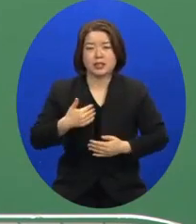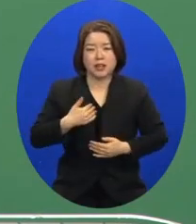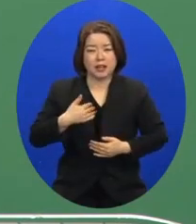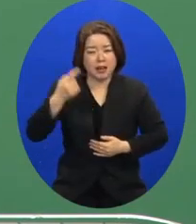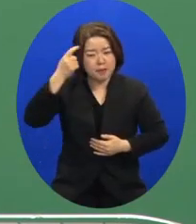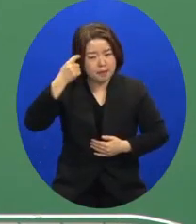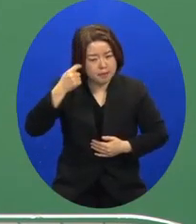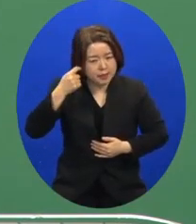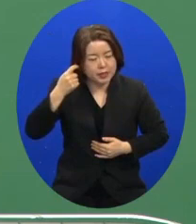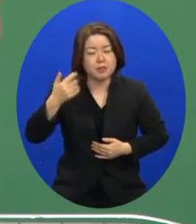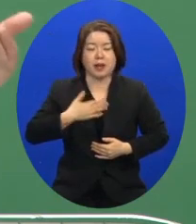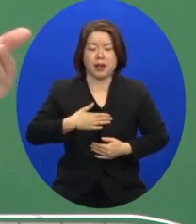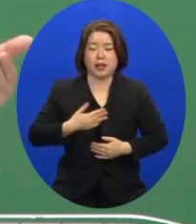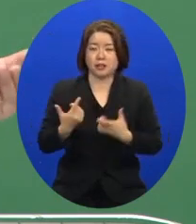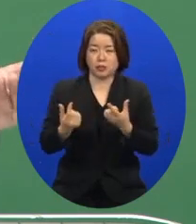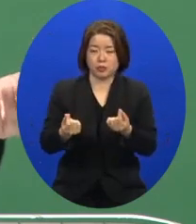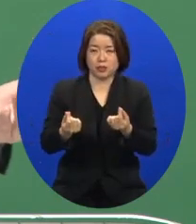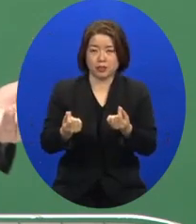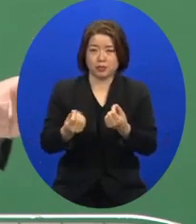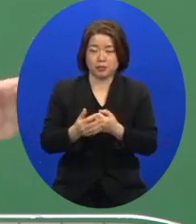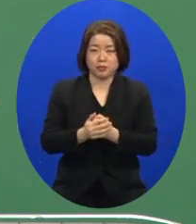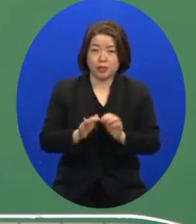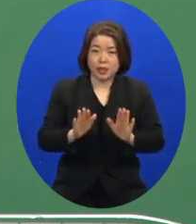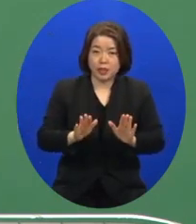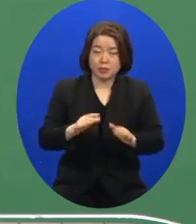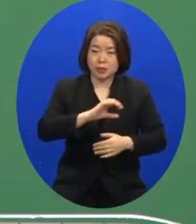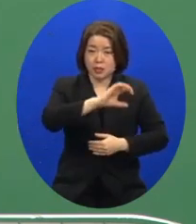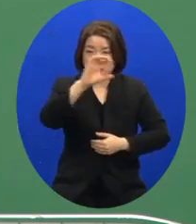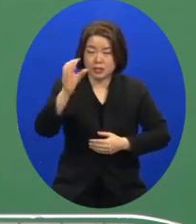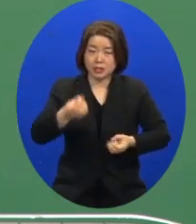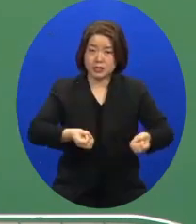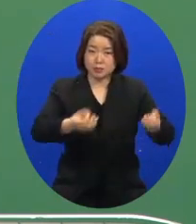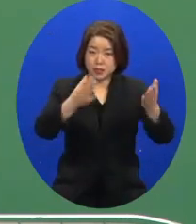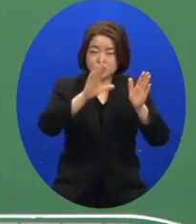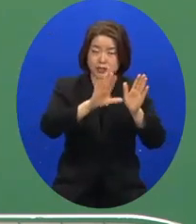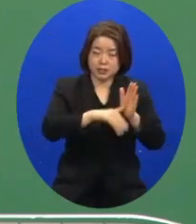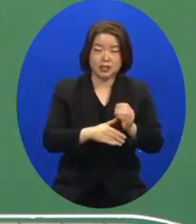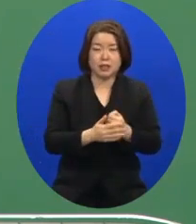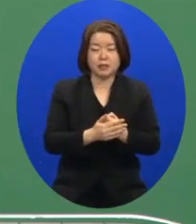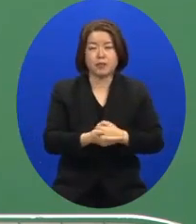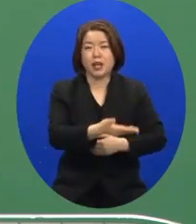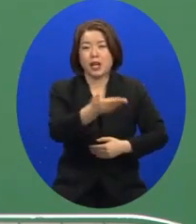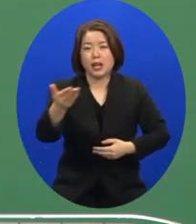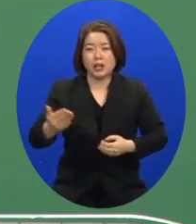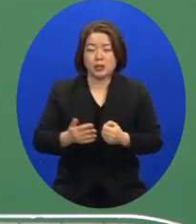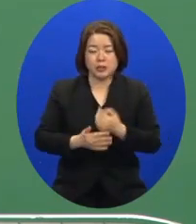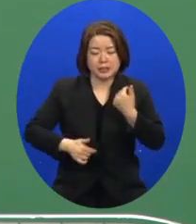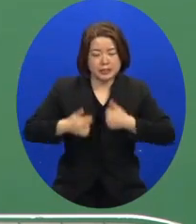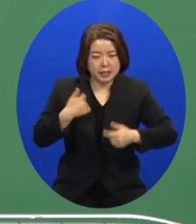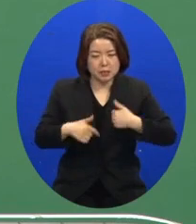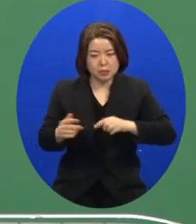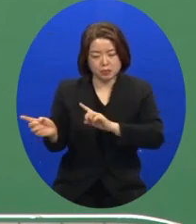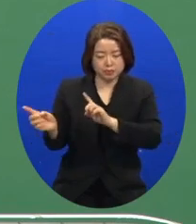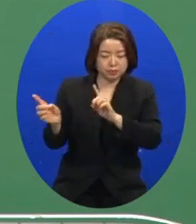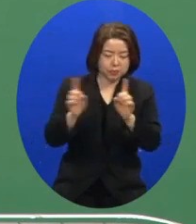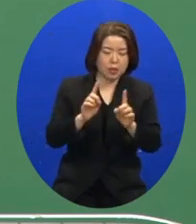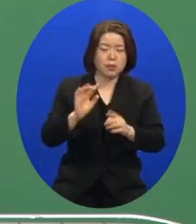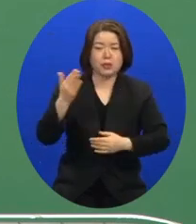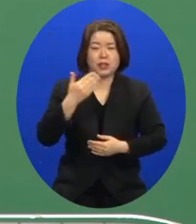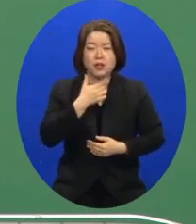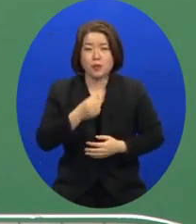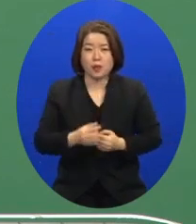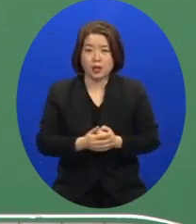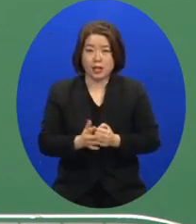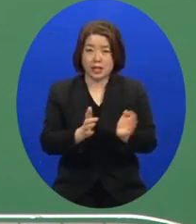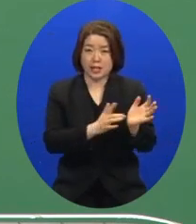것입니다. 이번 성탄절에 여러분이 정말 성탄절의 기쁨을 회복하기를 원합니다.